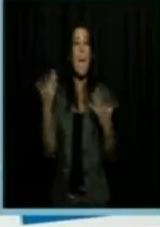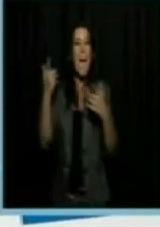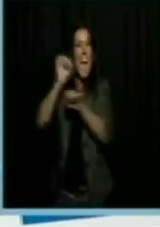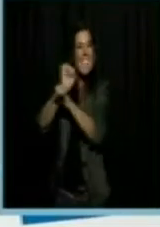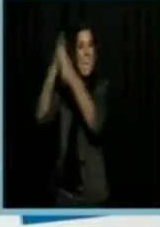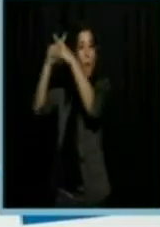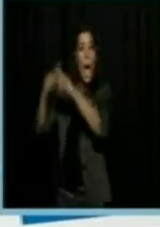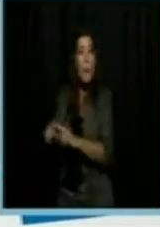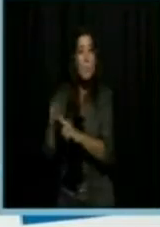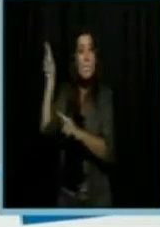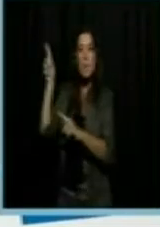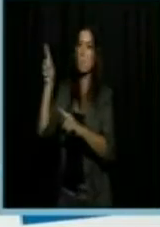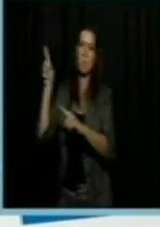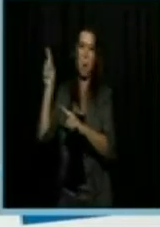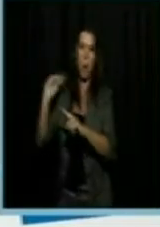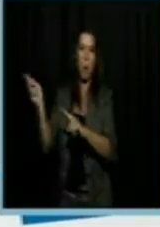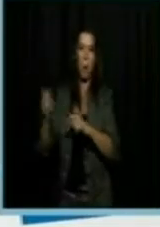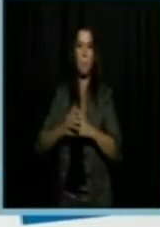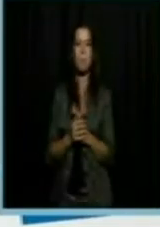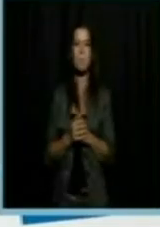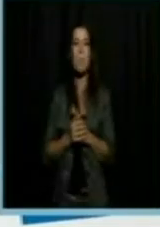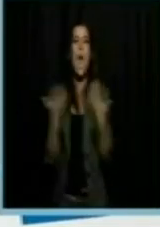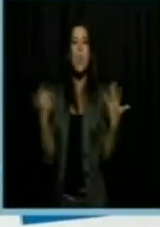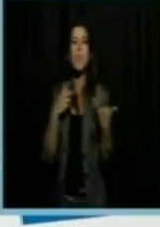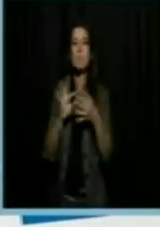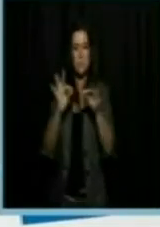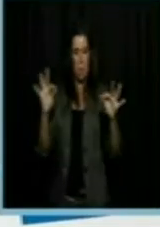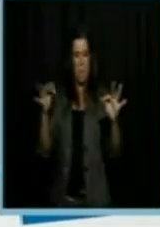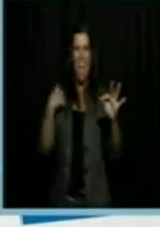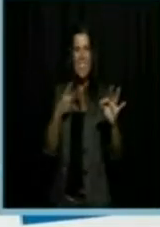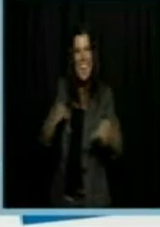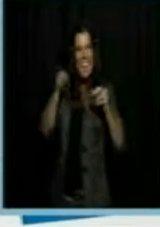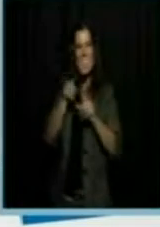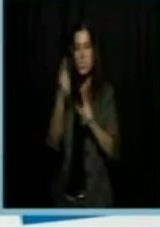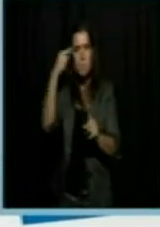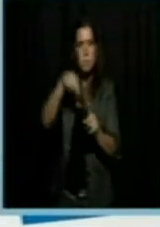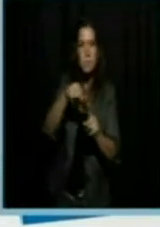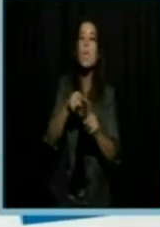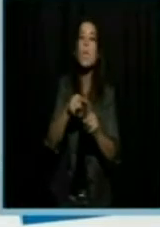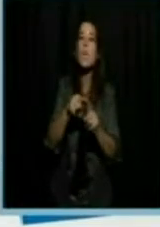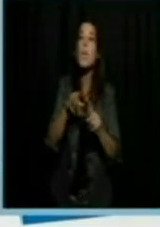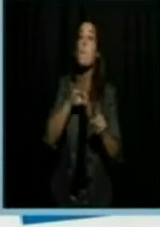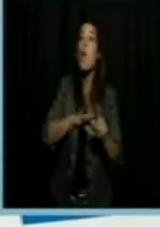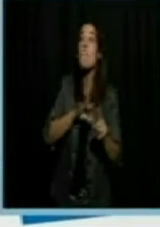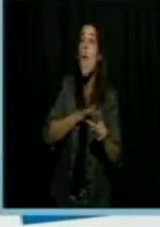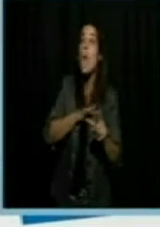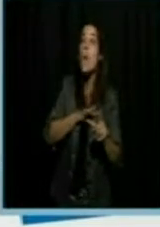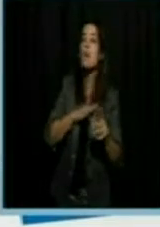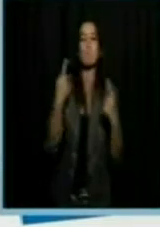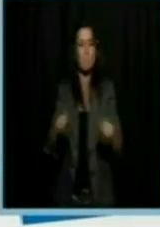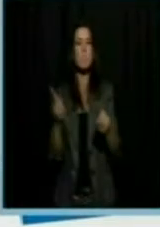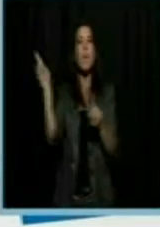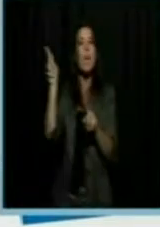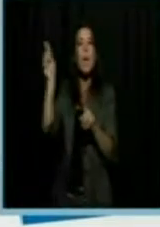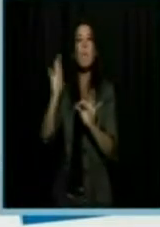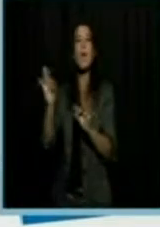E la cosa importante però, torniamo alla domanda, mi conviene? Lo hanno beccato con 1 milione di euro in contanti